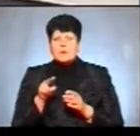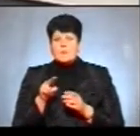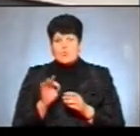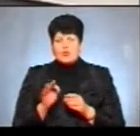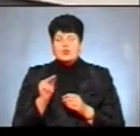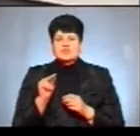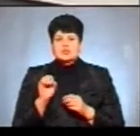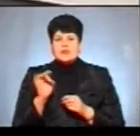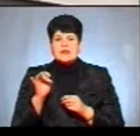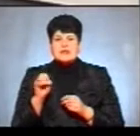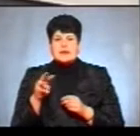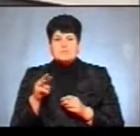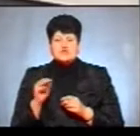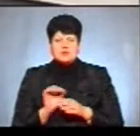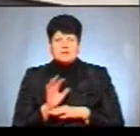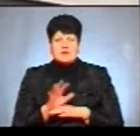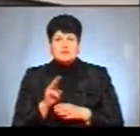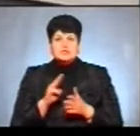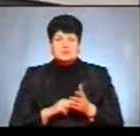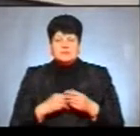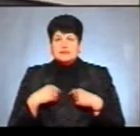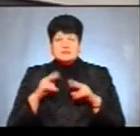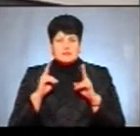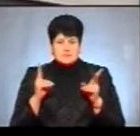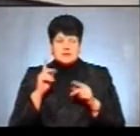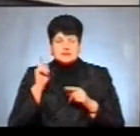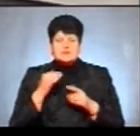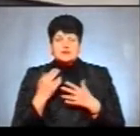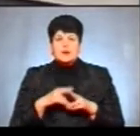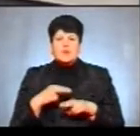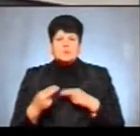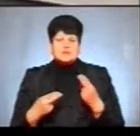направили штрафу, ми ще не знаємо, але знаємо, скільки компенсація. Бо тому що поняття